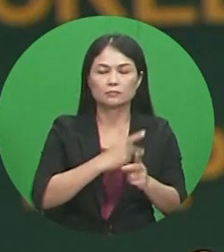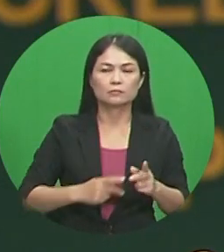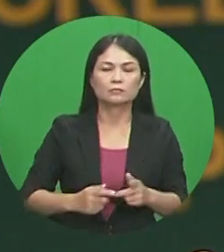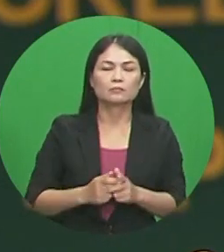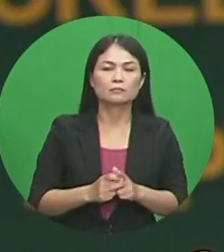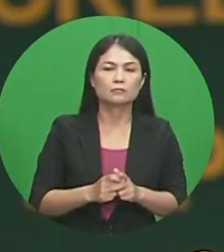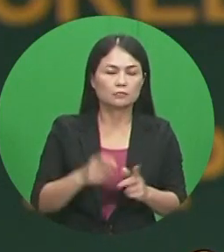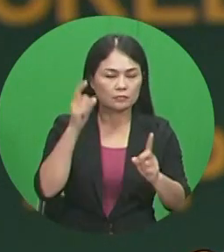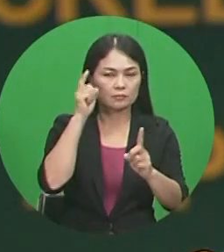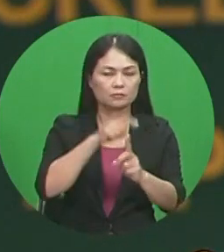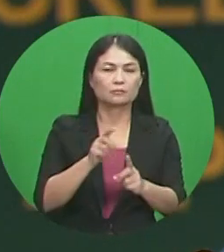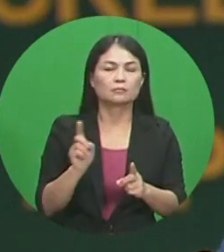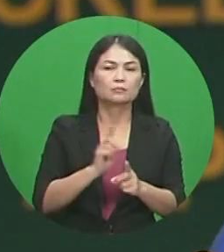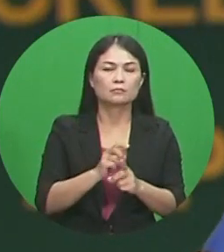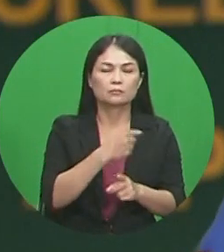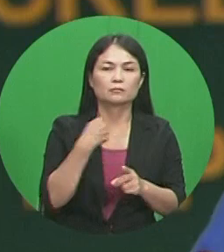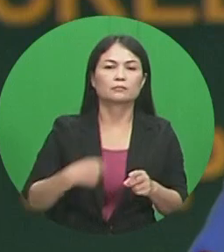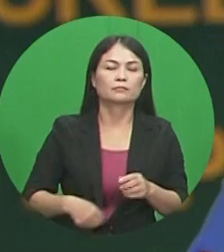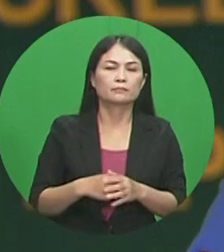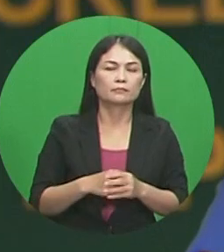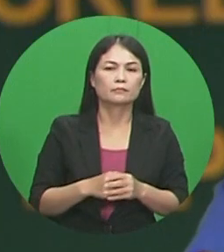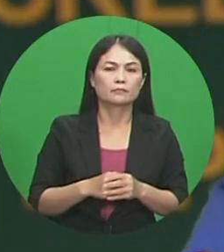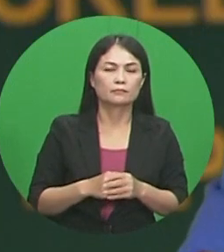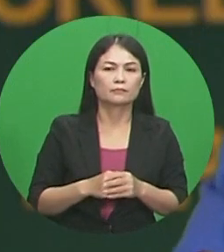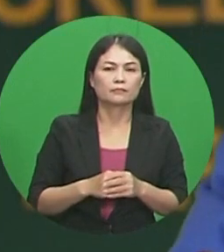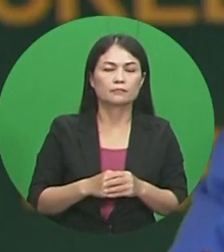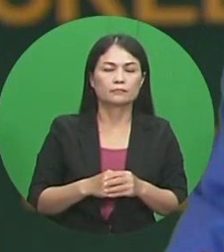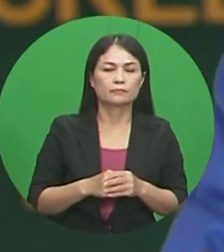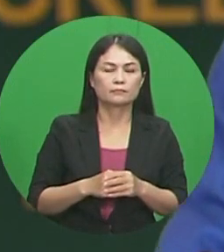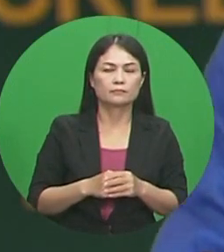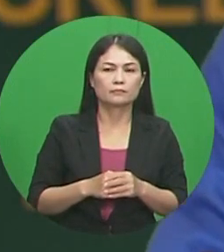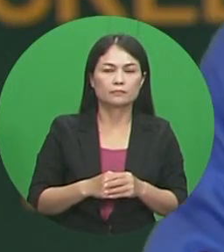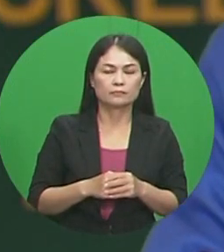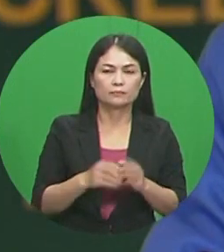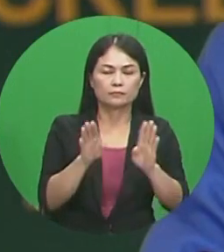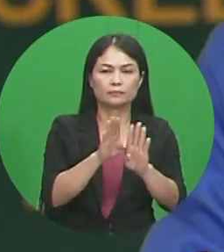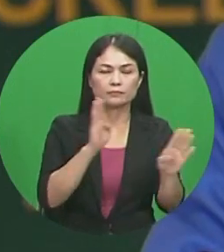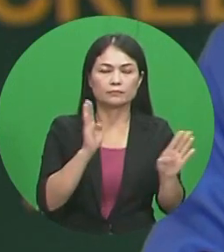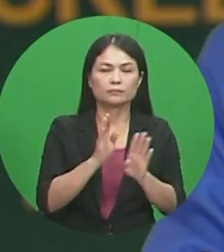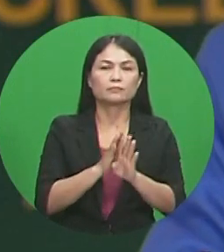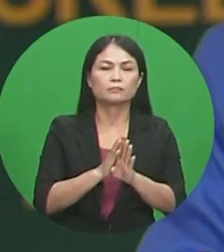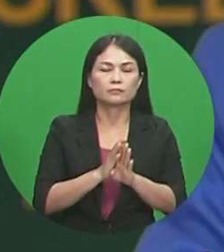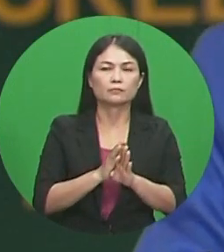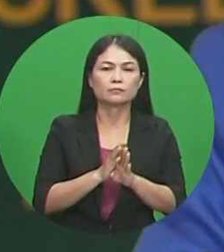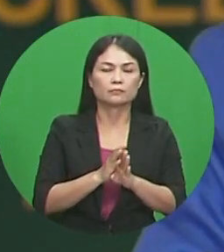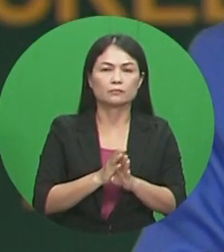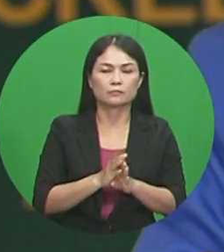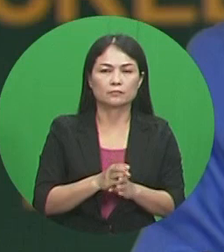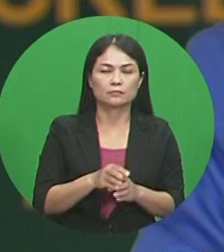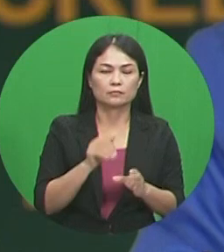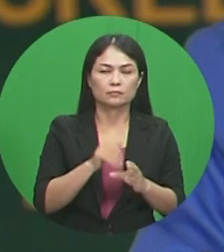ទៅកាន់សាធារណរដ្ឋប្រជាមានិតចិនបើកឆាកនៅក្នុង